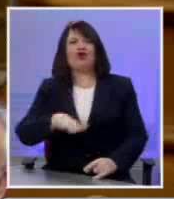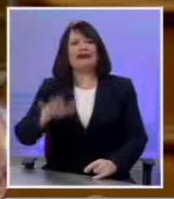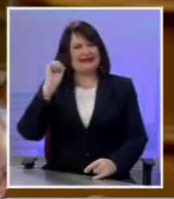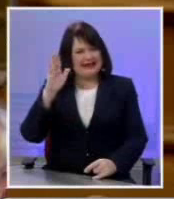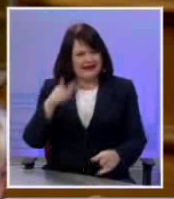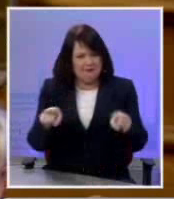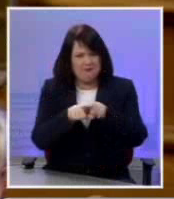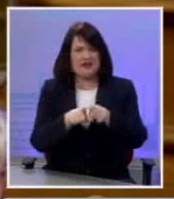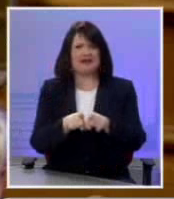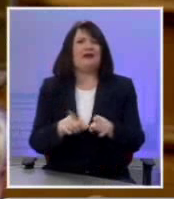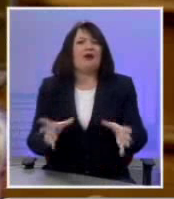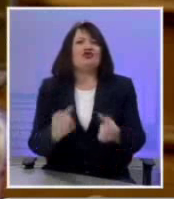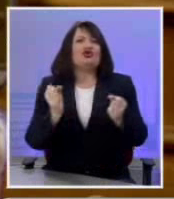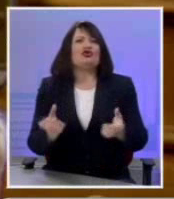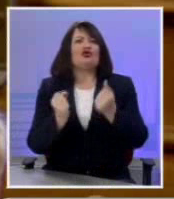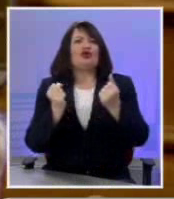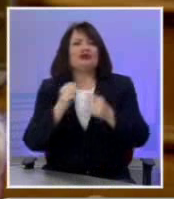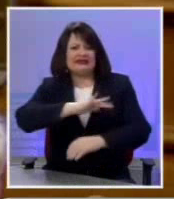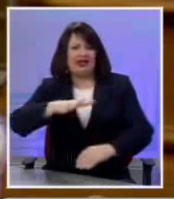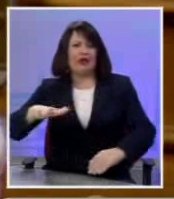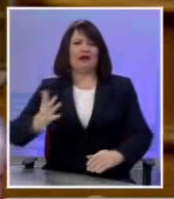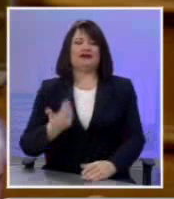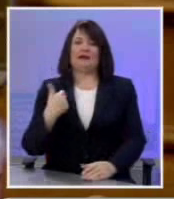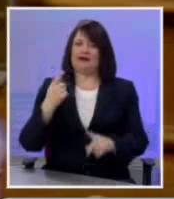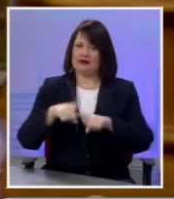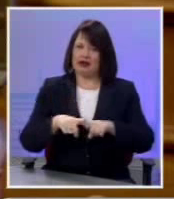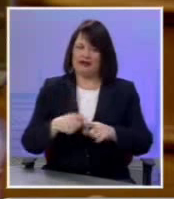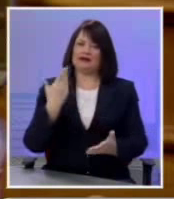λοιπόν, πρέπει να σας πω, ότι έχει ζητήσει